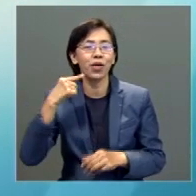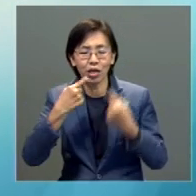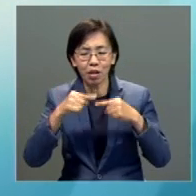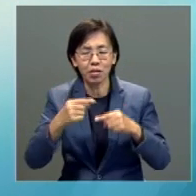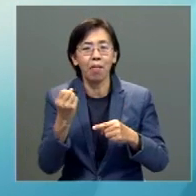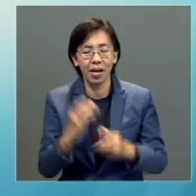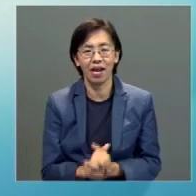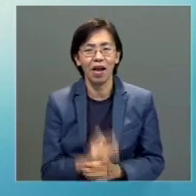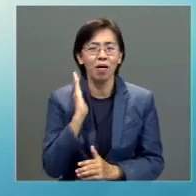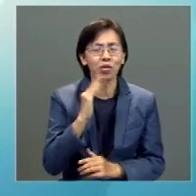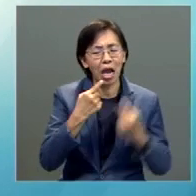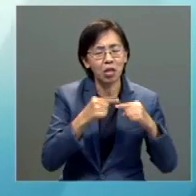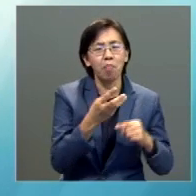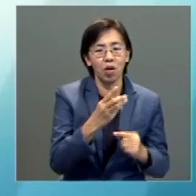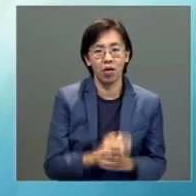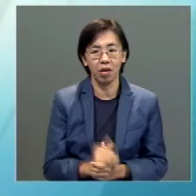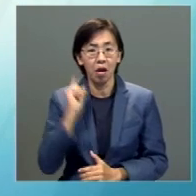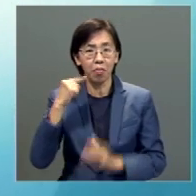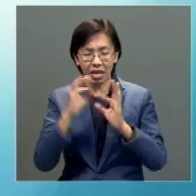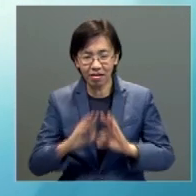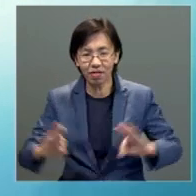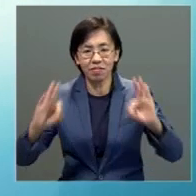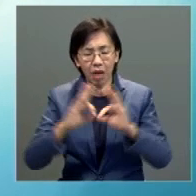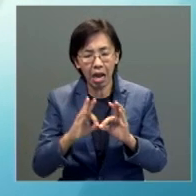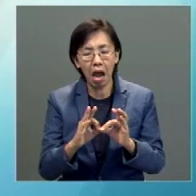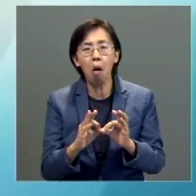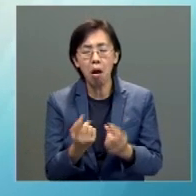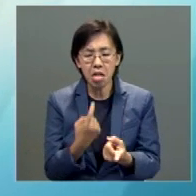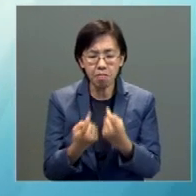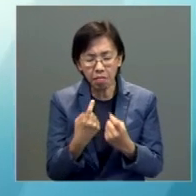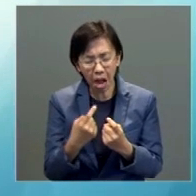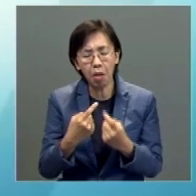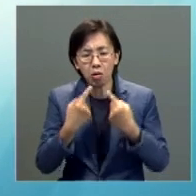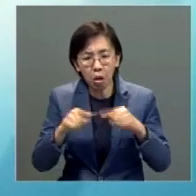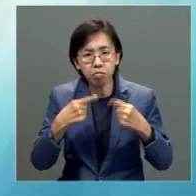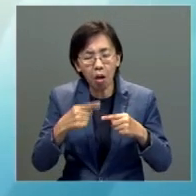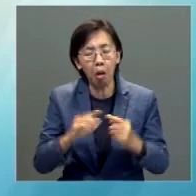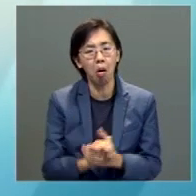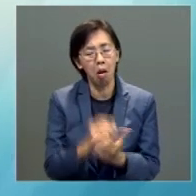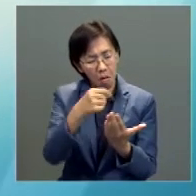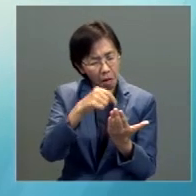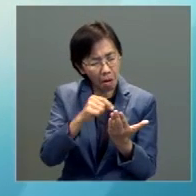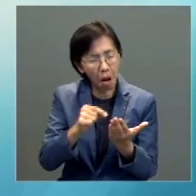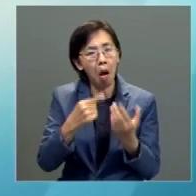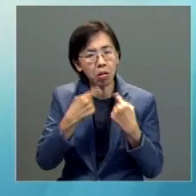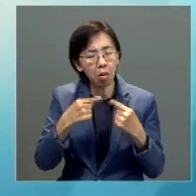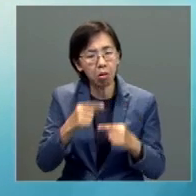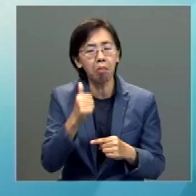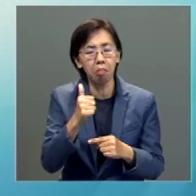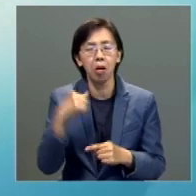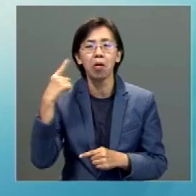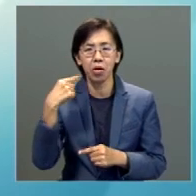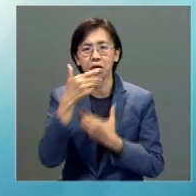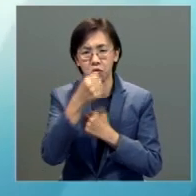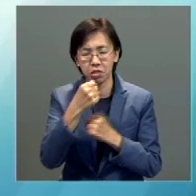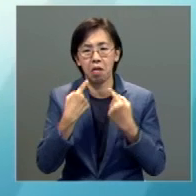ายนะครับดูผู้หญิงจะให้ความสำคัญสนใจกับเรื่องต่างๆทางด้านสุขภาพแบบสอบถามได้ดีกว่าผู้ชายนะครับอันนี้นะครับ